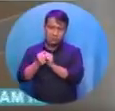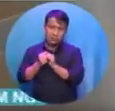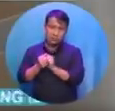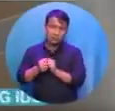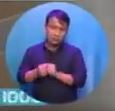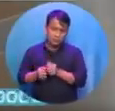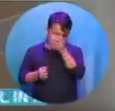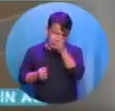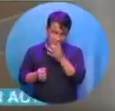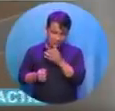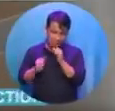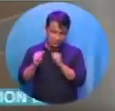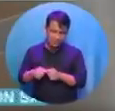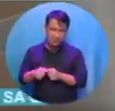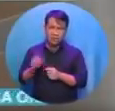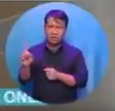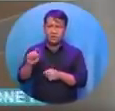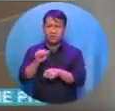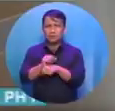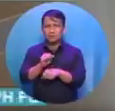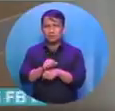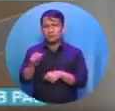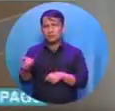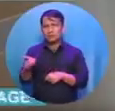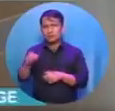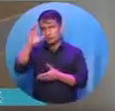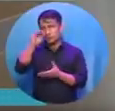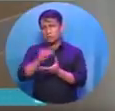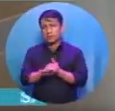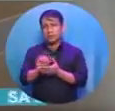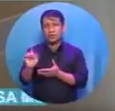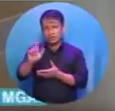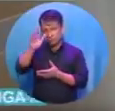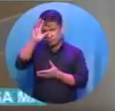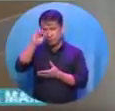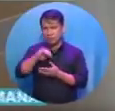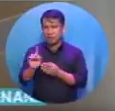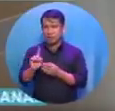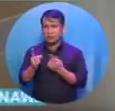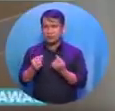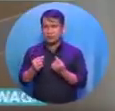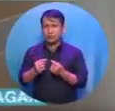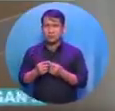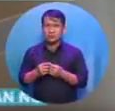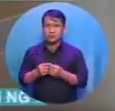yung mga magulang, sir? Ano bang trabaho po ni mister? Ako po yung inaawit. Ano pong trabaho ni mister? Ano po,